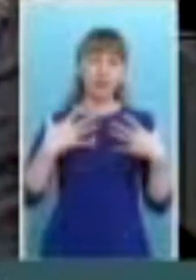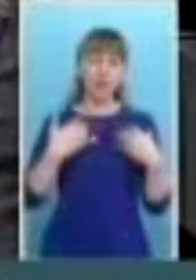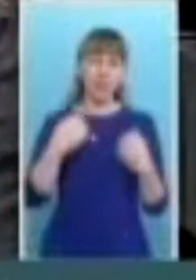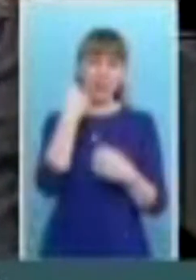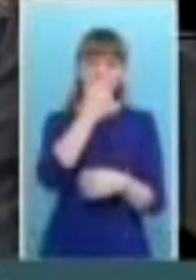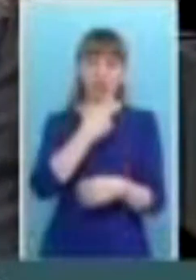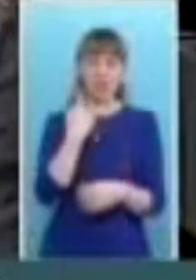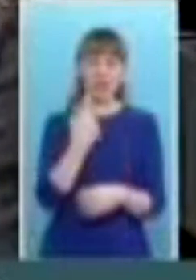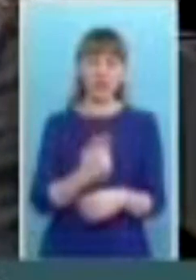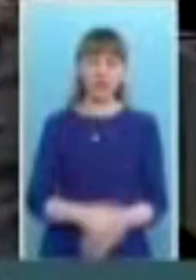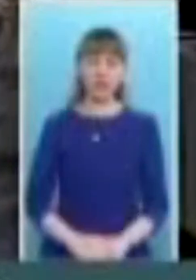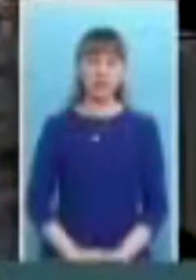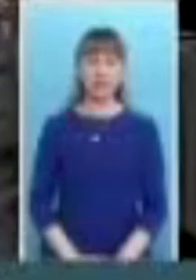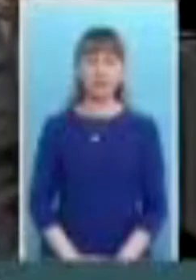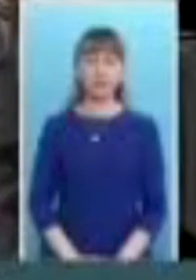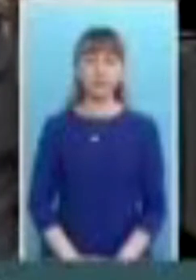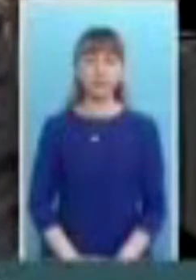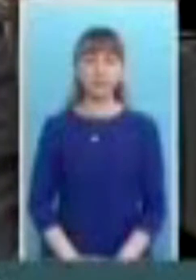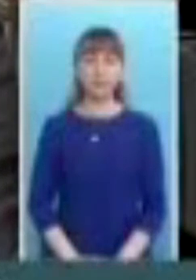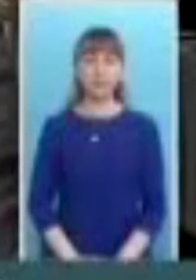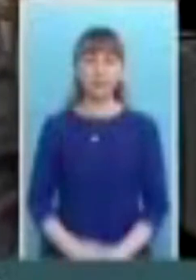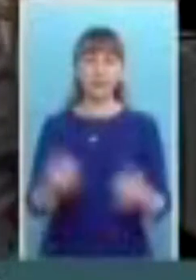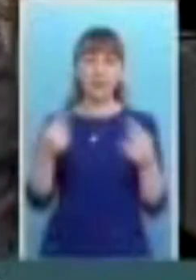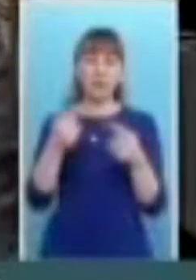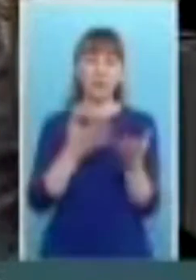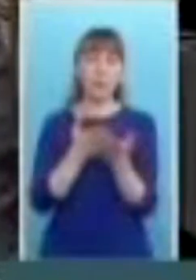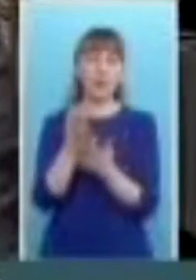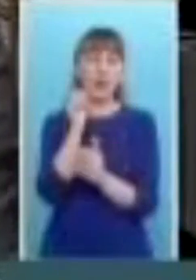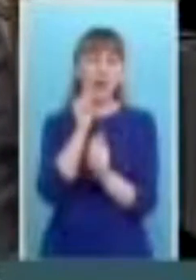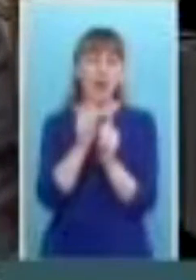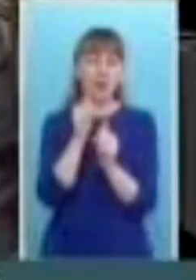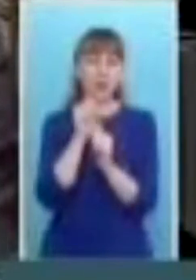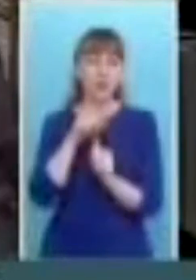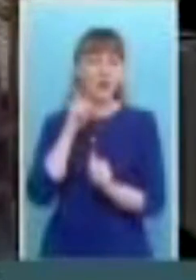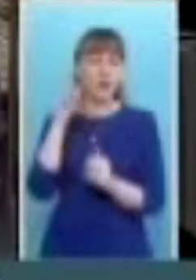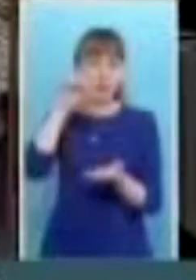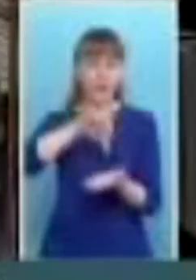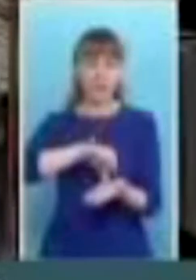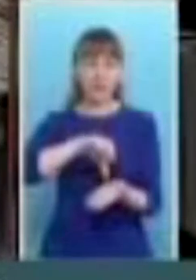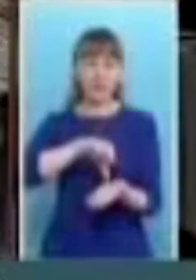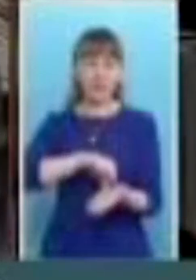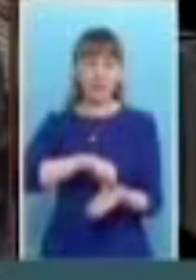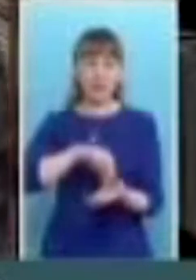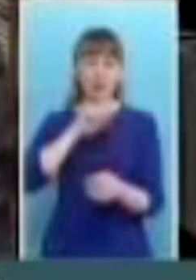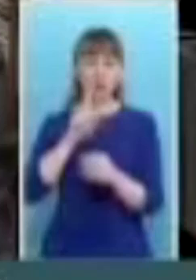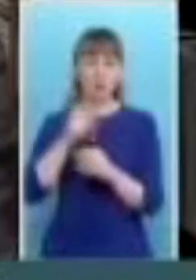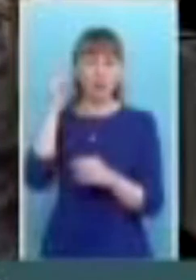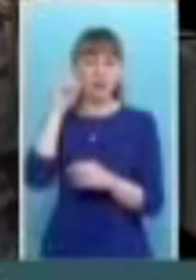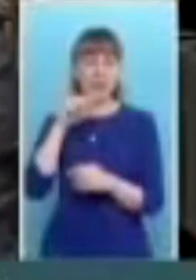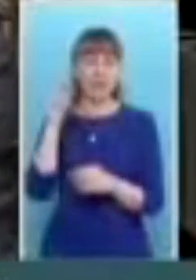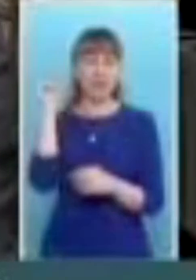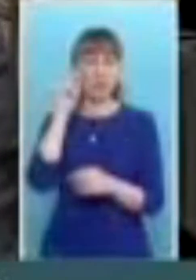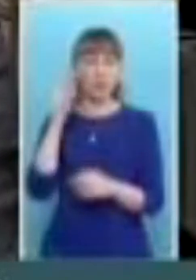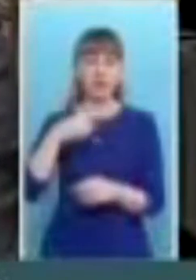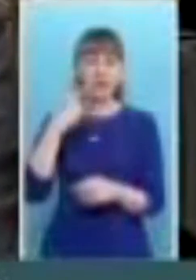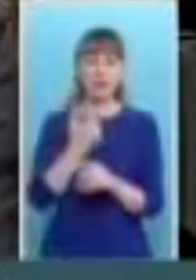поэтому согласно нашей политике, каждый молодой представитель молодежи должен знать языки. И